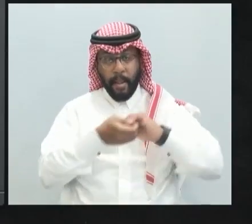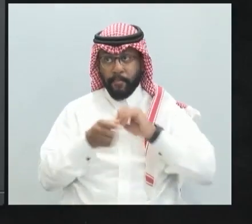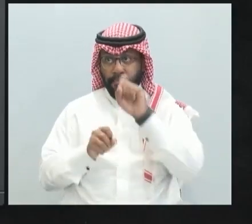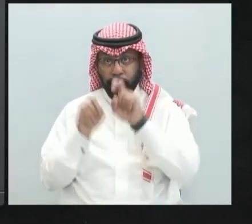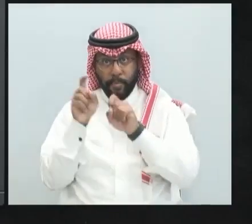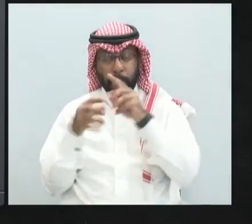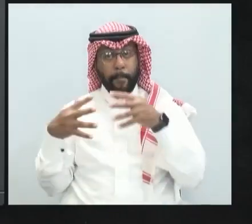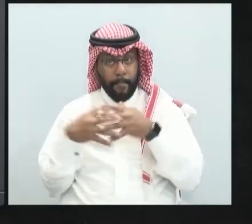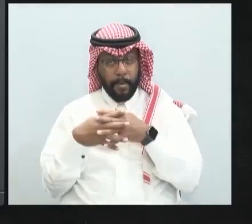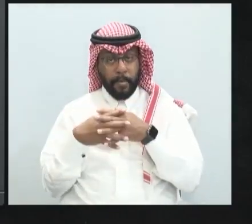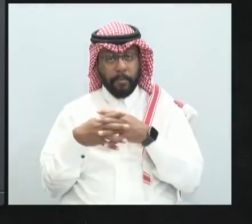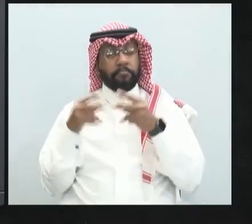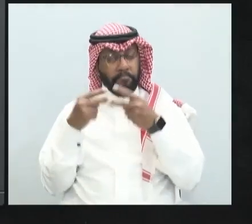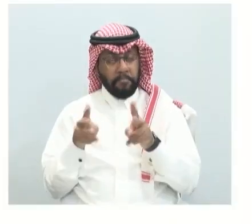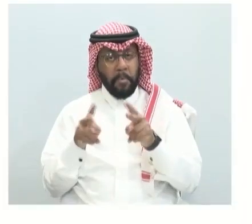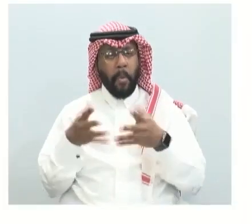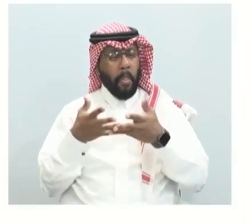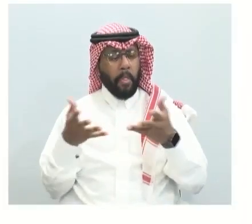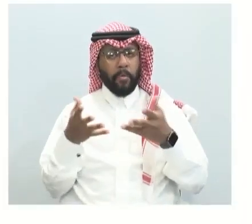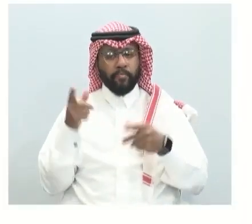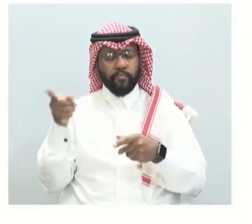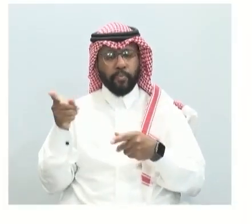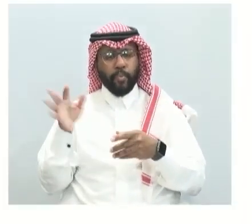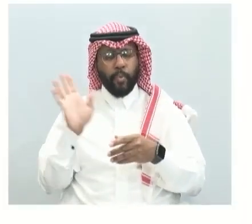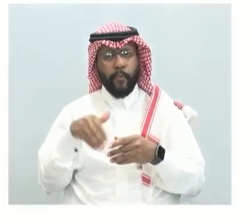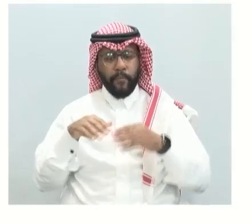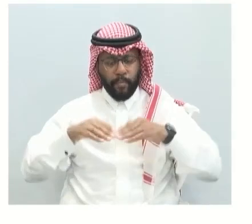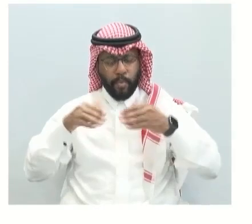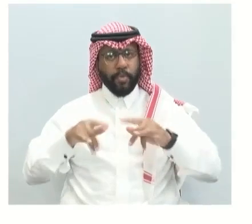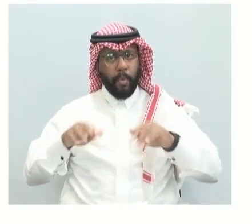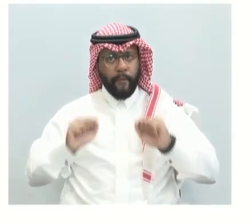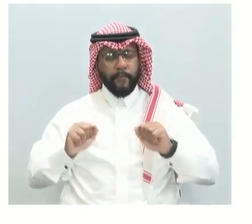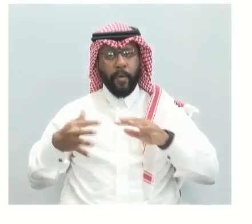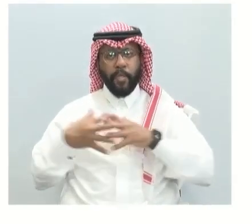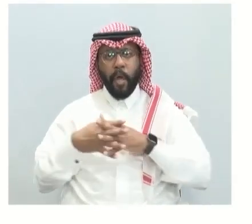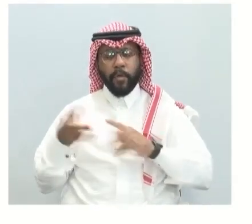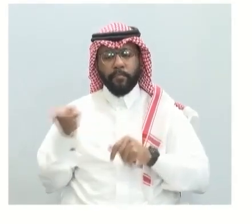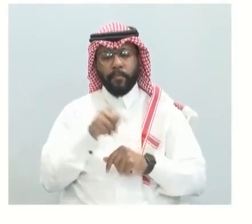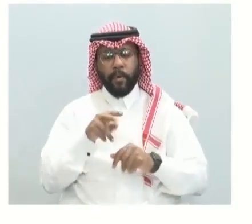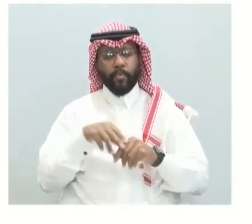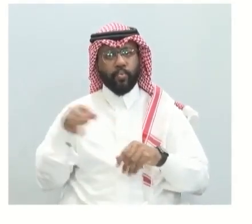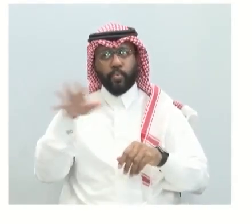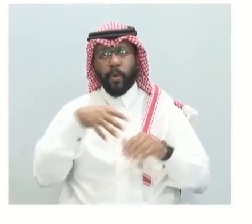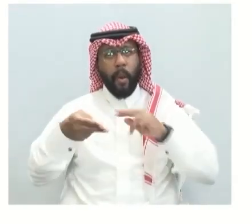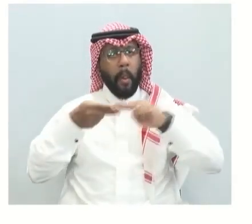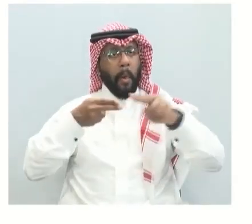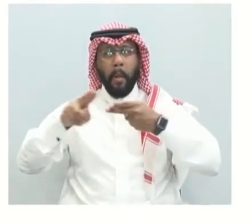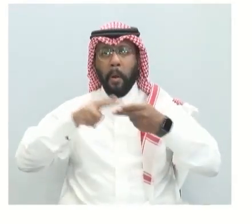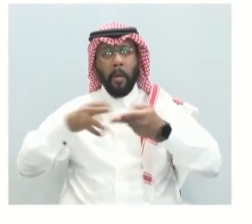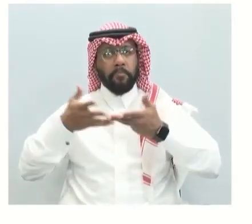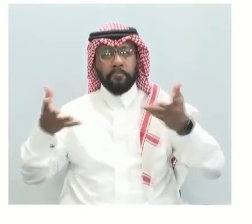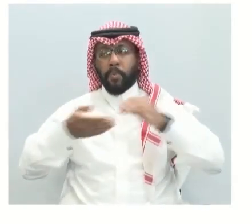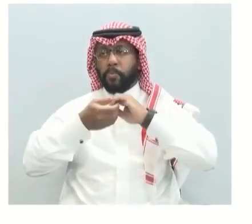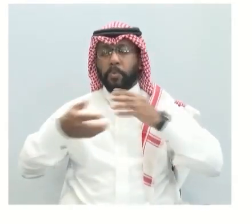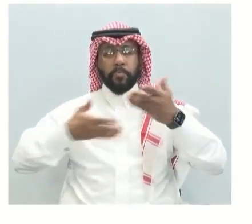الانترنت نعم نتواصل كثيرا باستخدام الاجهزه الذكيه واجهزه الحاسب يتم التواصل بشكل مستمر مع